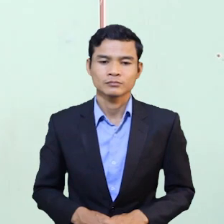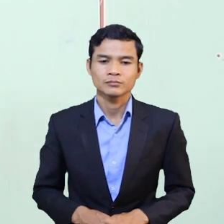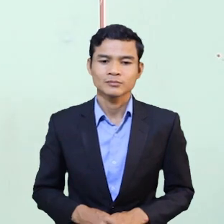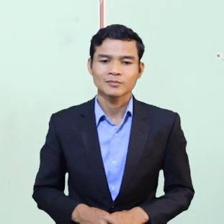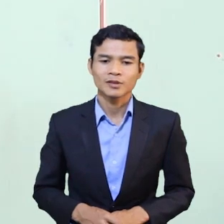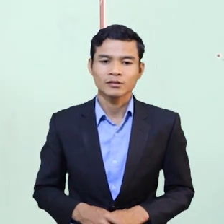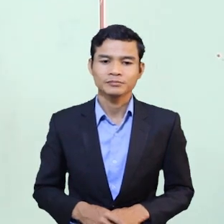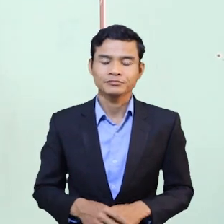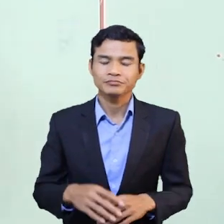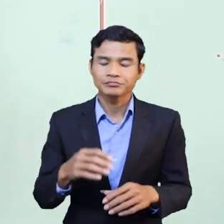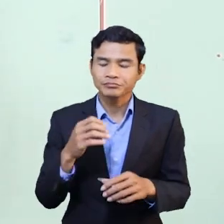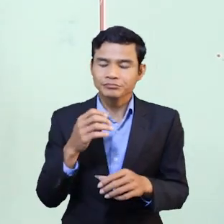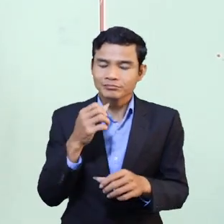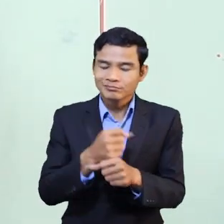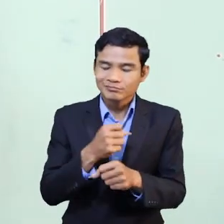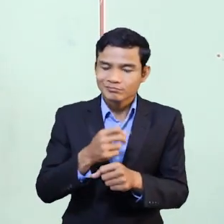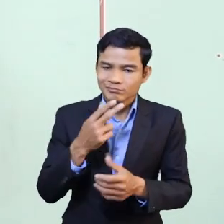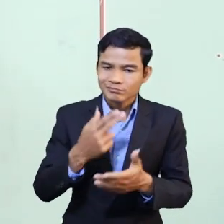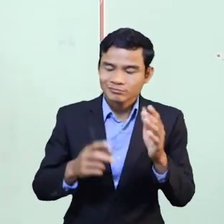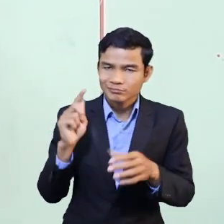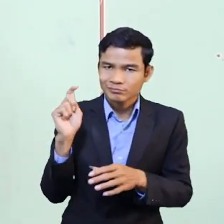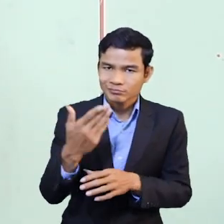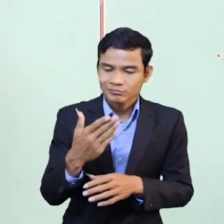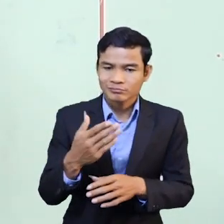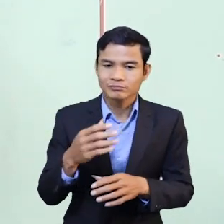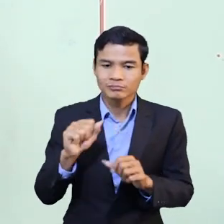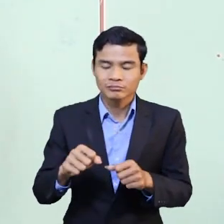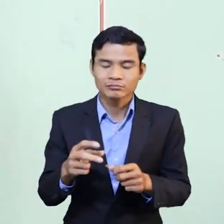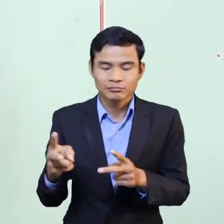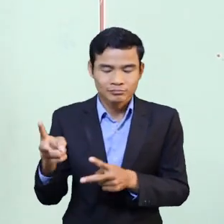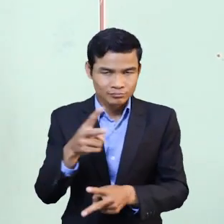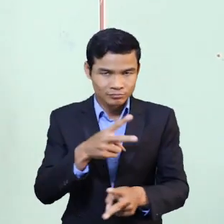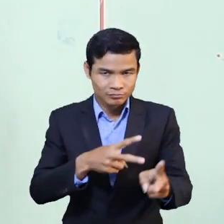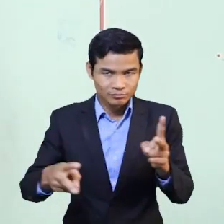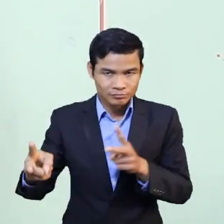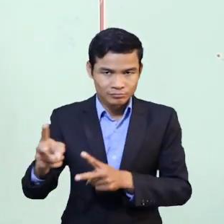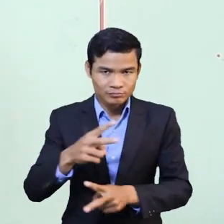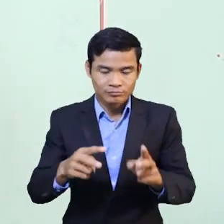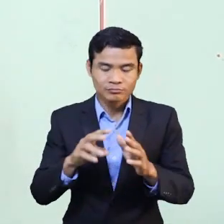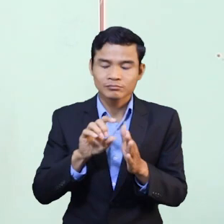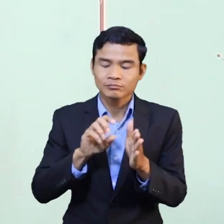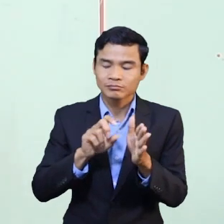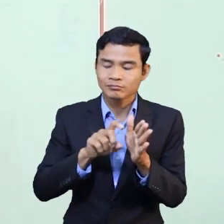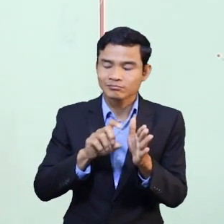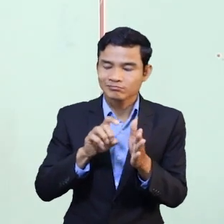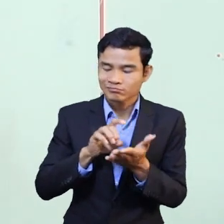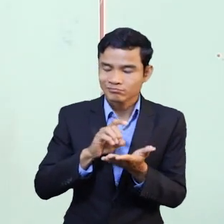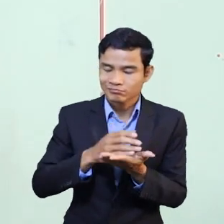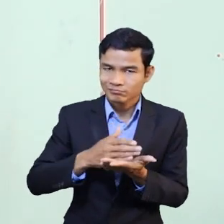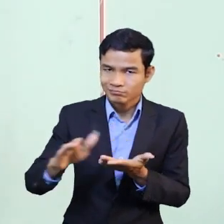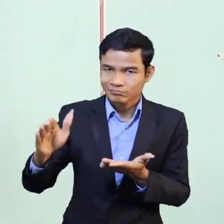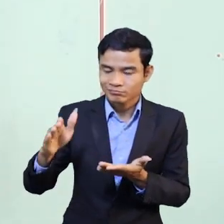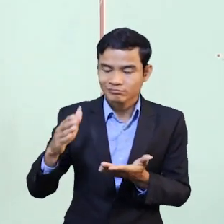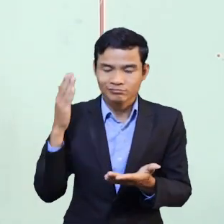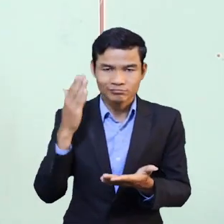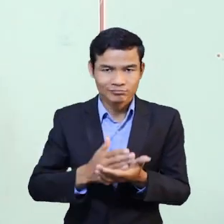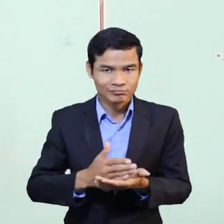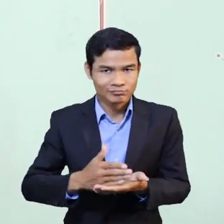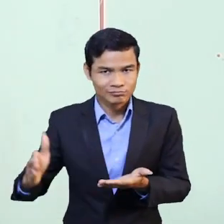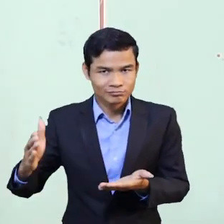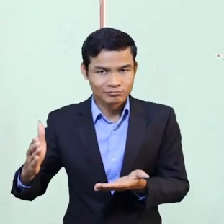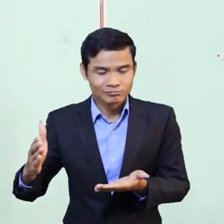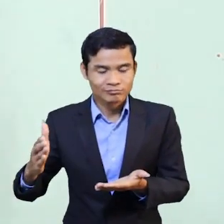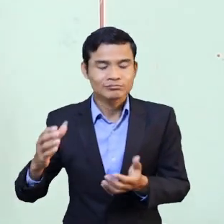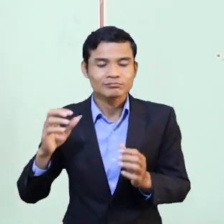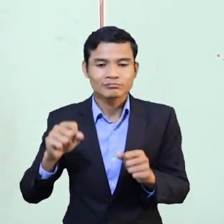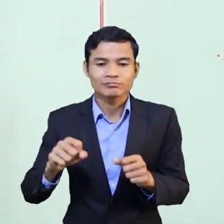chà cứ quất công phong tái chà bánh thanh cầm chặt đấy cái con chà bánh thanh đấy cái cầm chặt